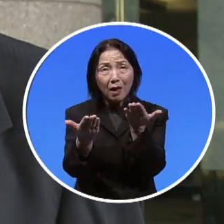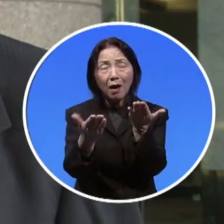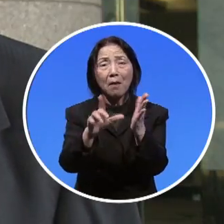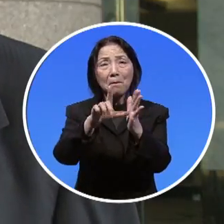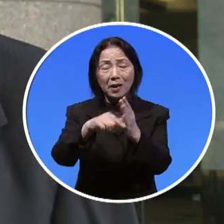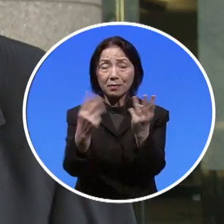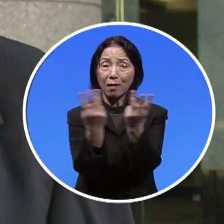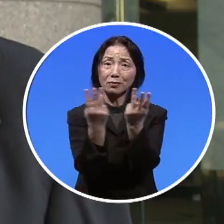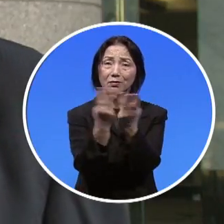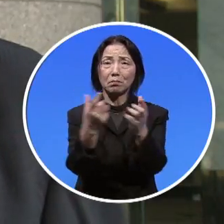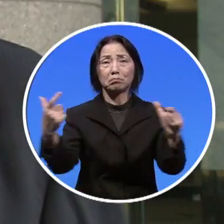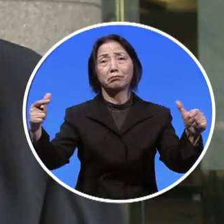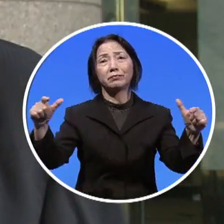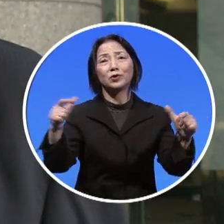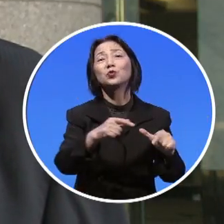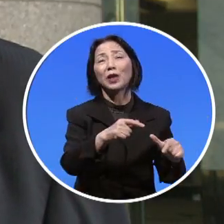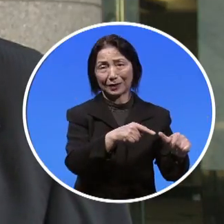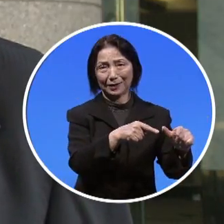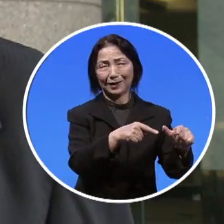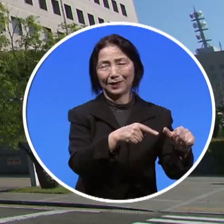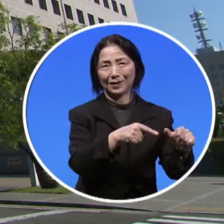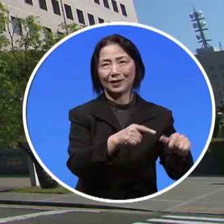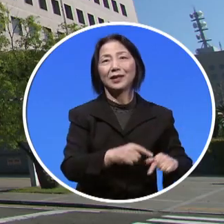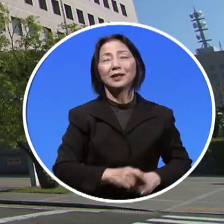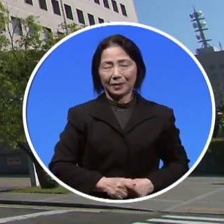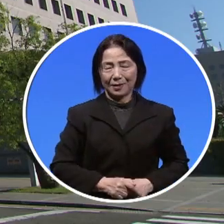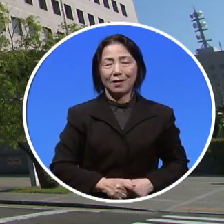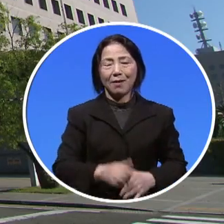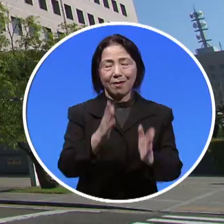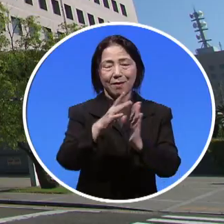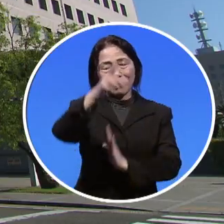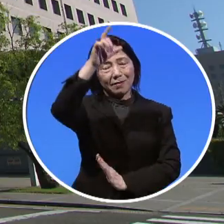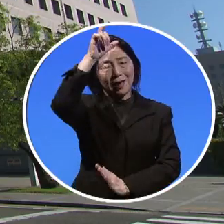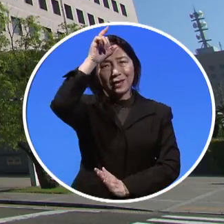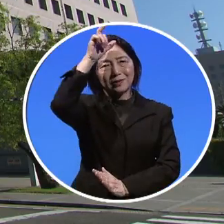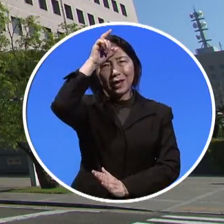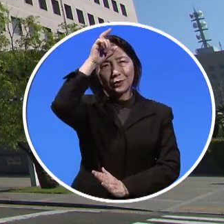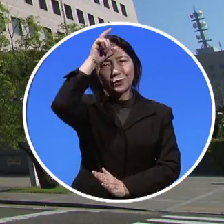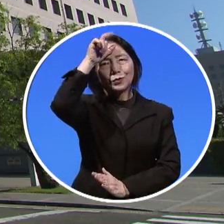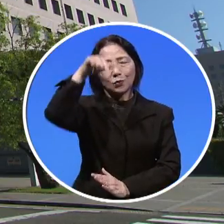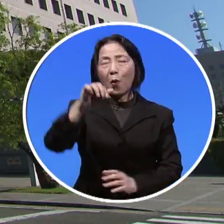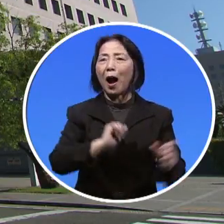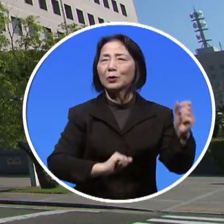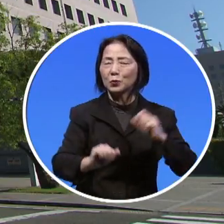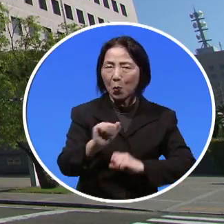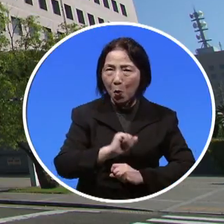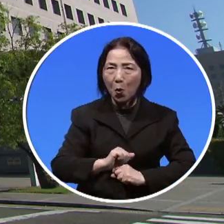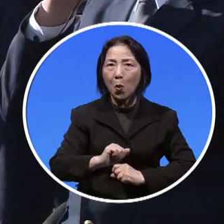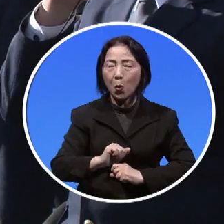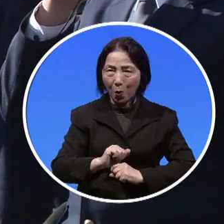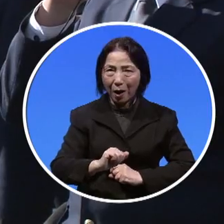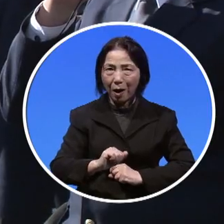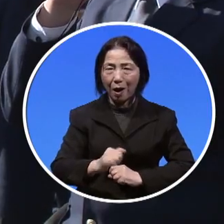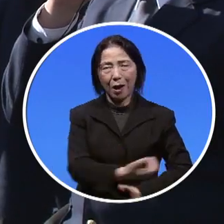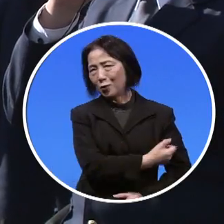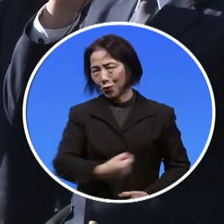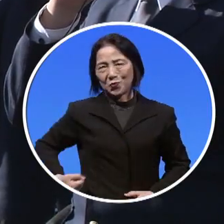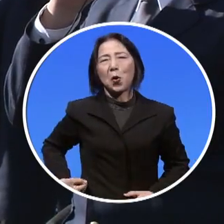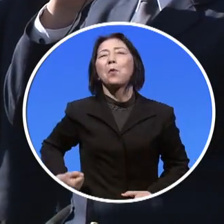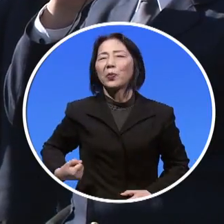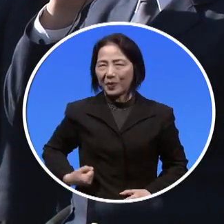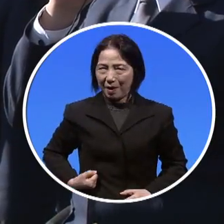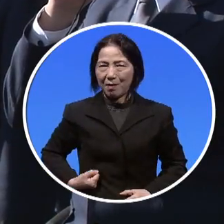比べればあの件数は少ないしは警察の活動はパパ水